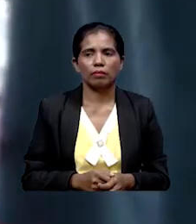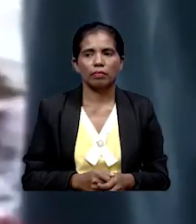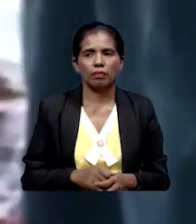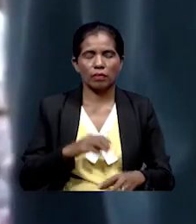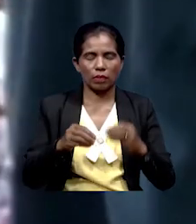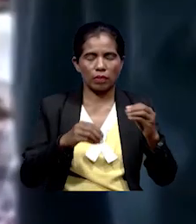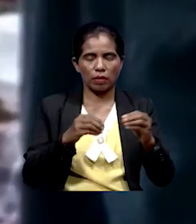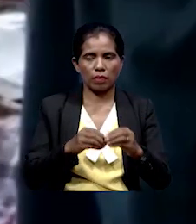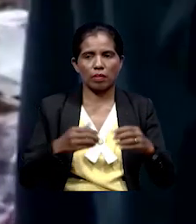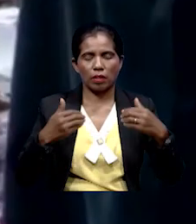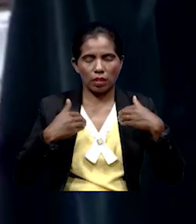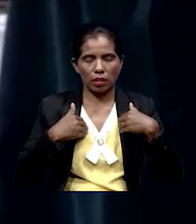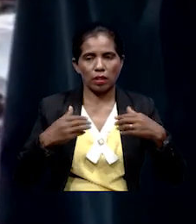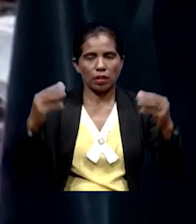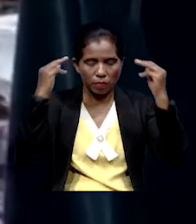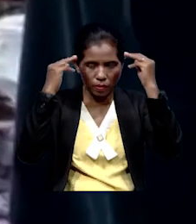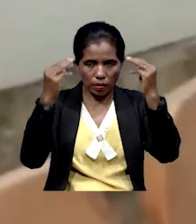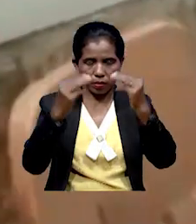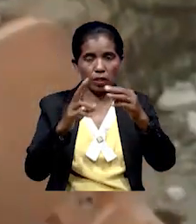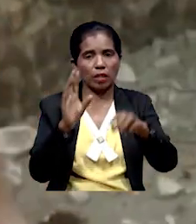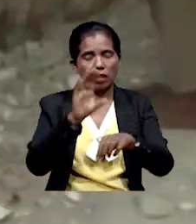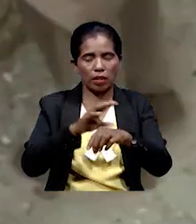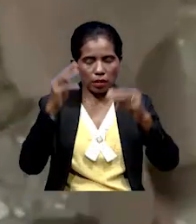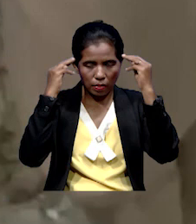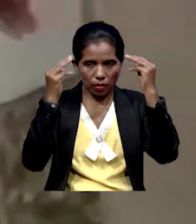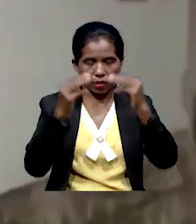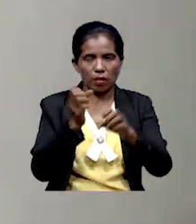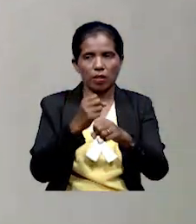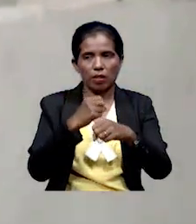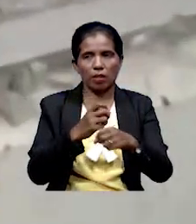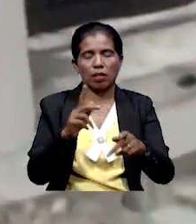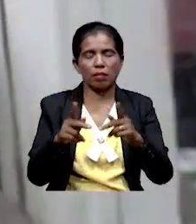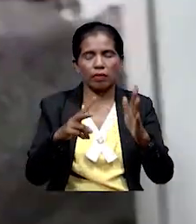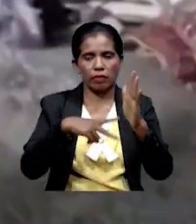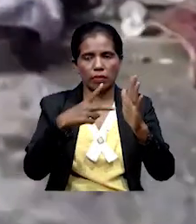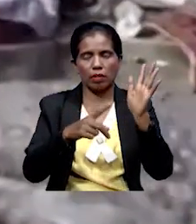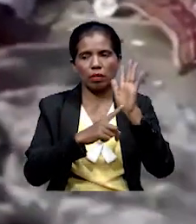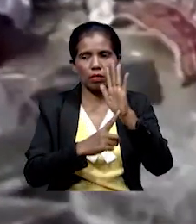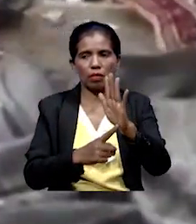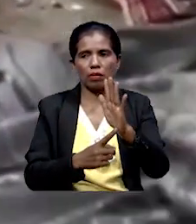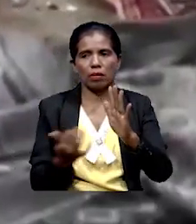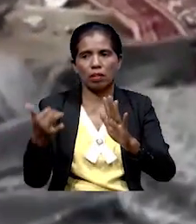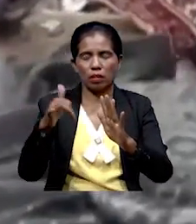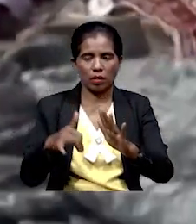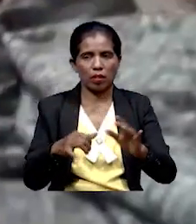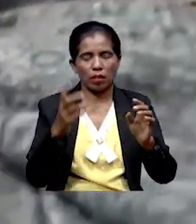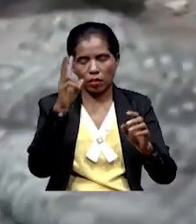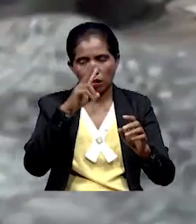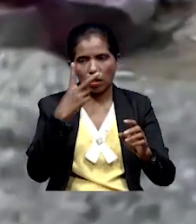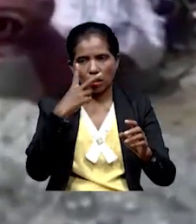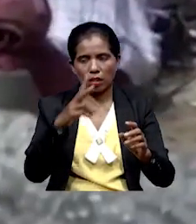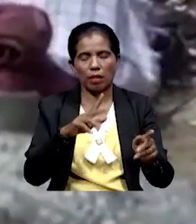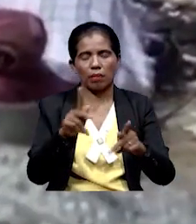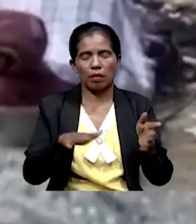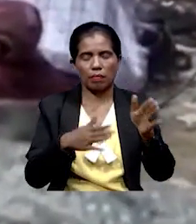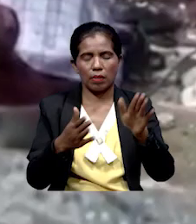Relasiona ho acontecimento iha mesquita, fonte ida husi Saudi nebe sita husi agência França Press declara, sirne parte verifica mate ising neng nulu